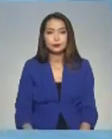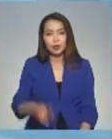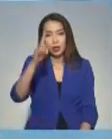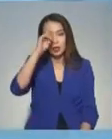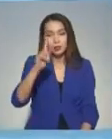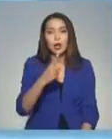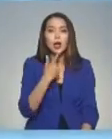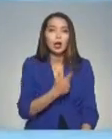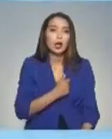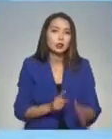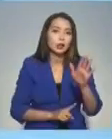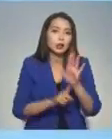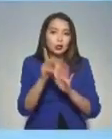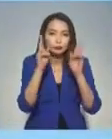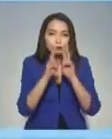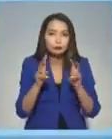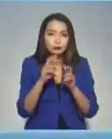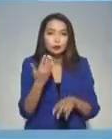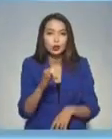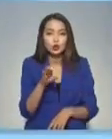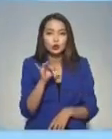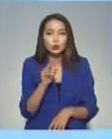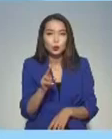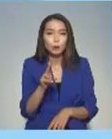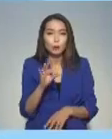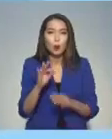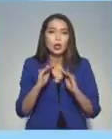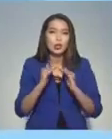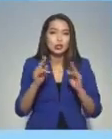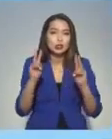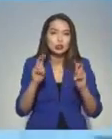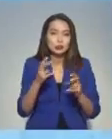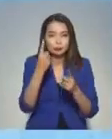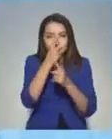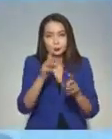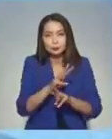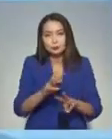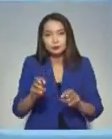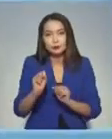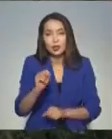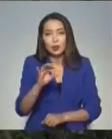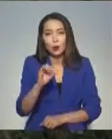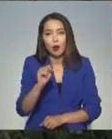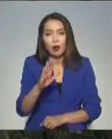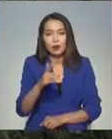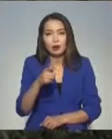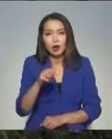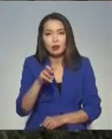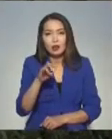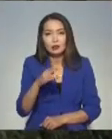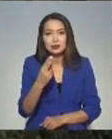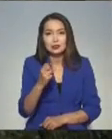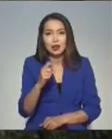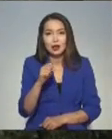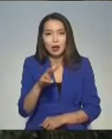Израильская армия начала операцию под названием «Стук по крыше». Об этом заявил министр обороны страны Йоав Галант. Цахал пошла на это после того, как